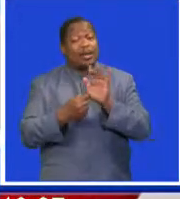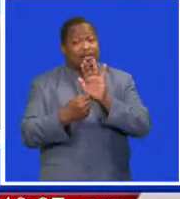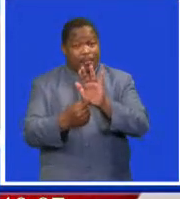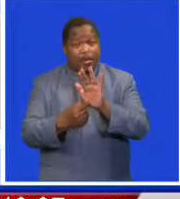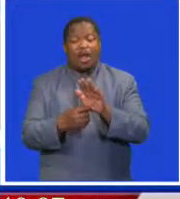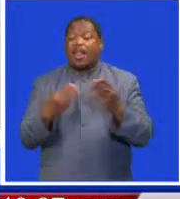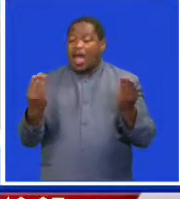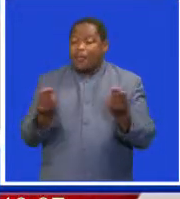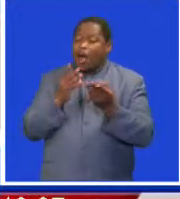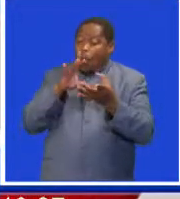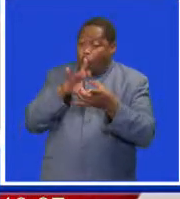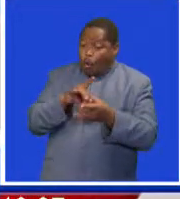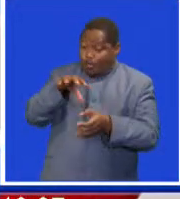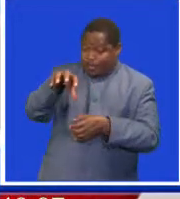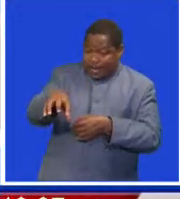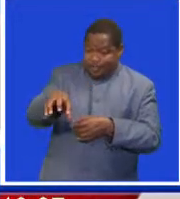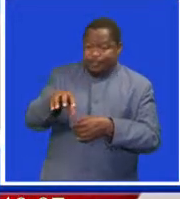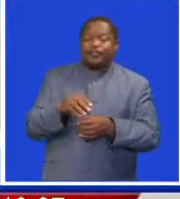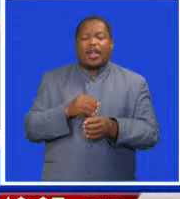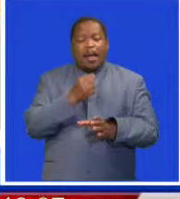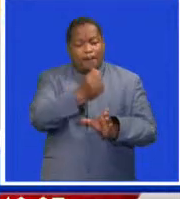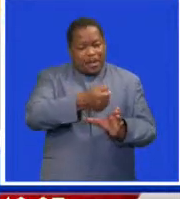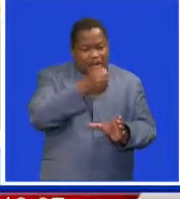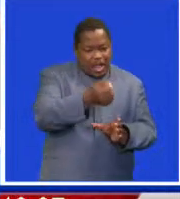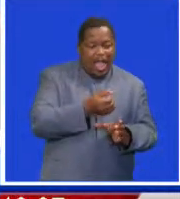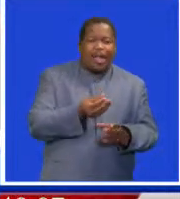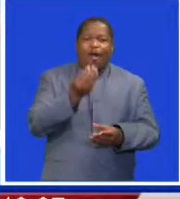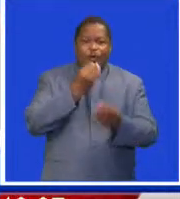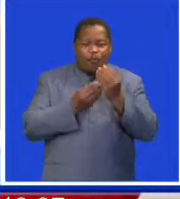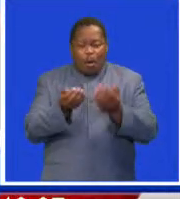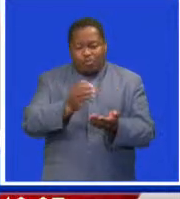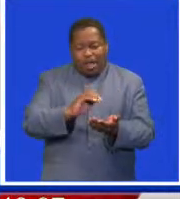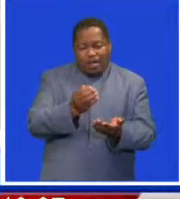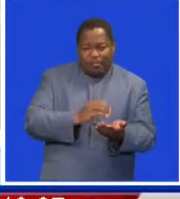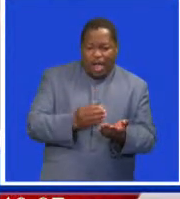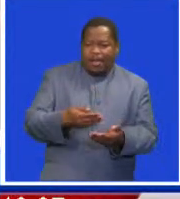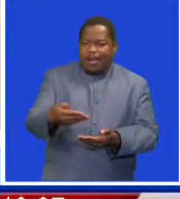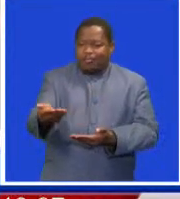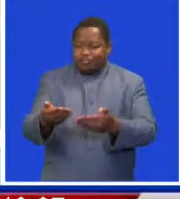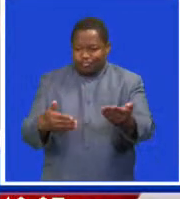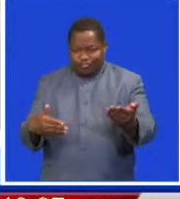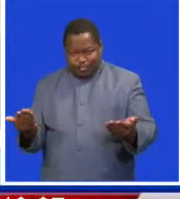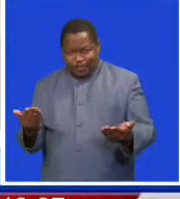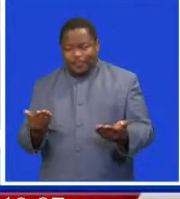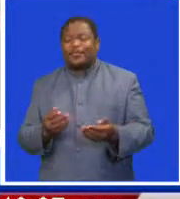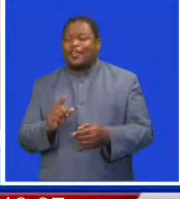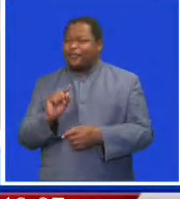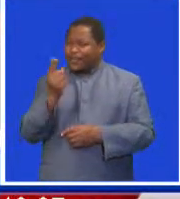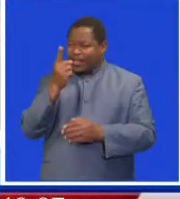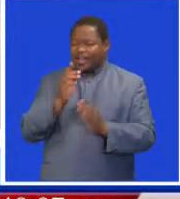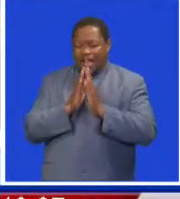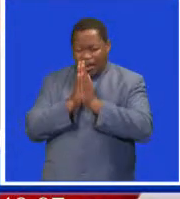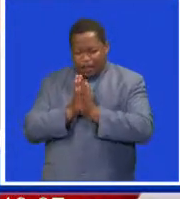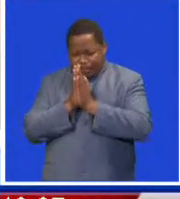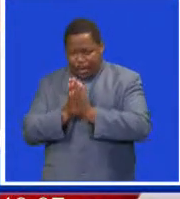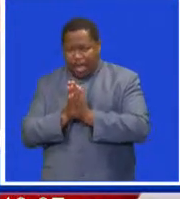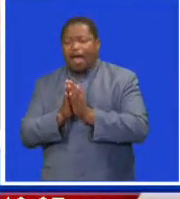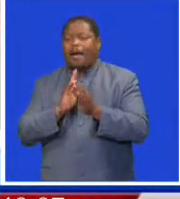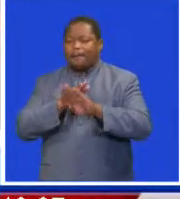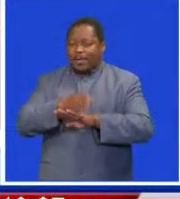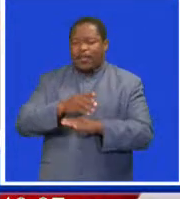ungakaphumi nasekhaya umuntu angena emotweni uyambona athandaza nemihlangano thile sihamba